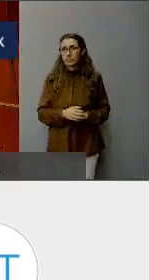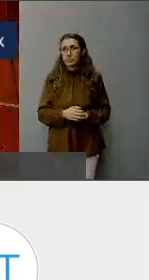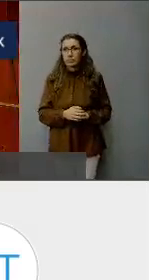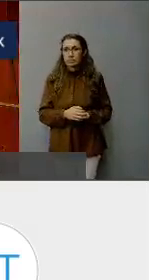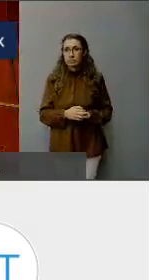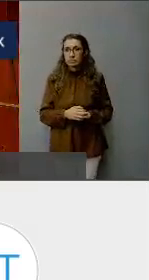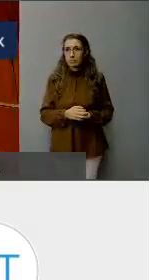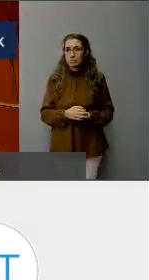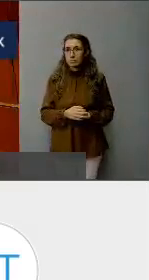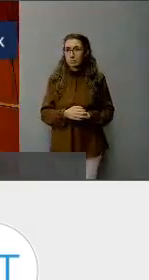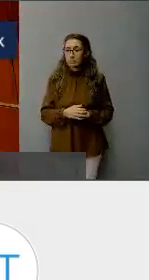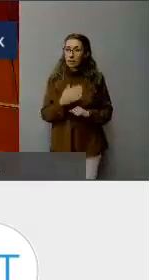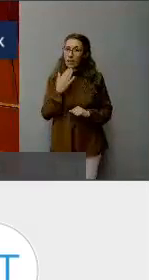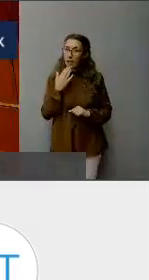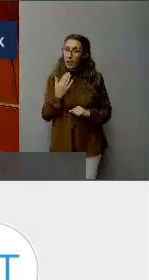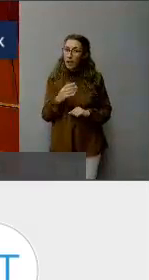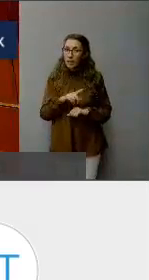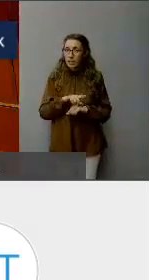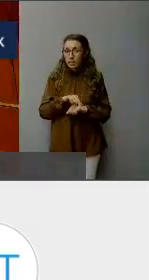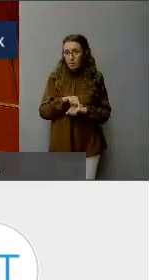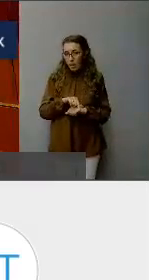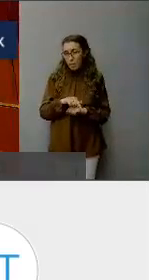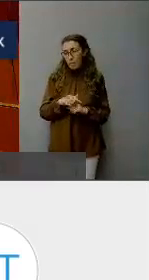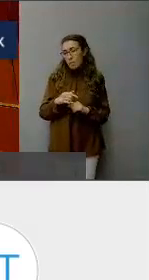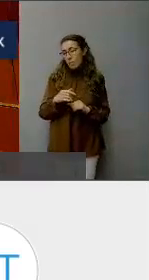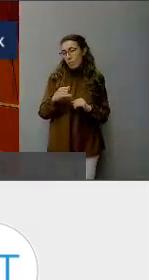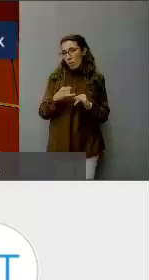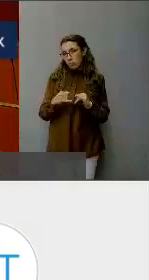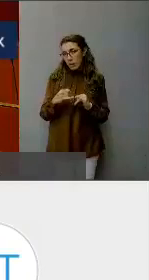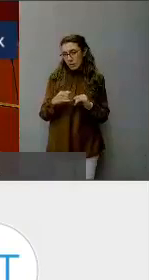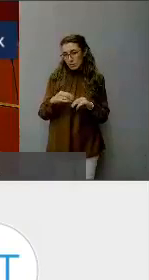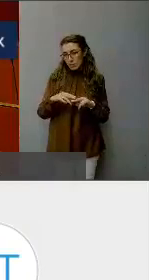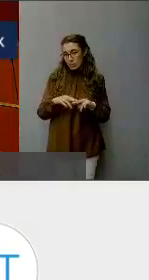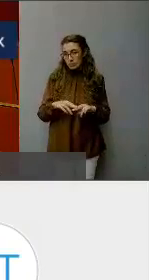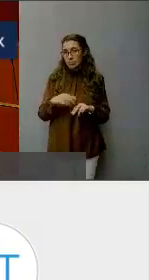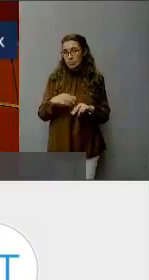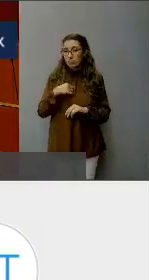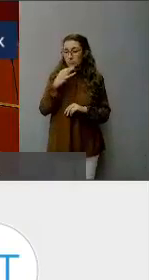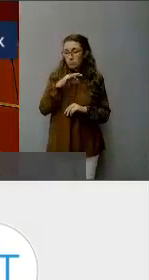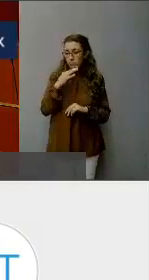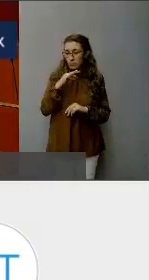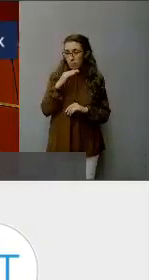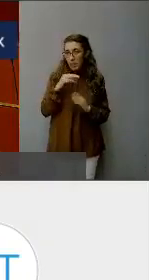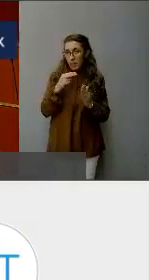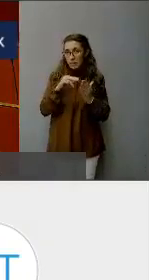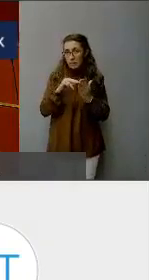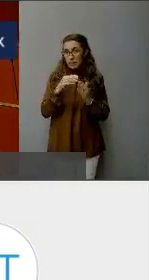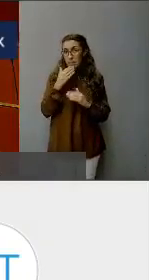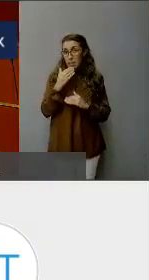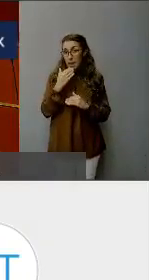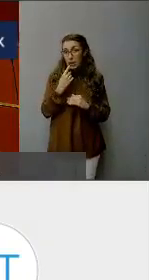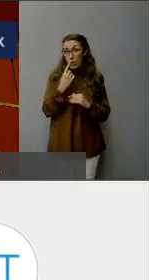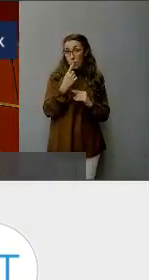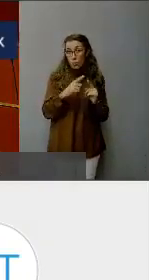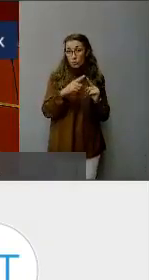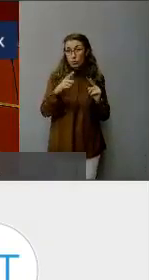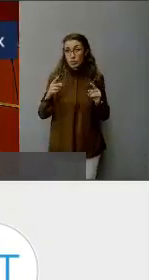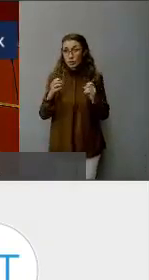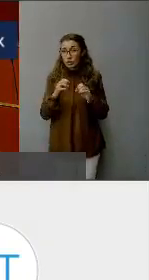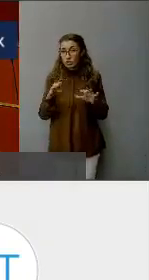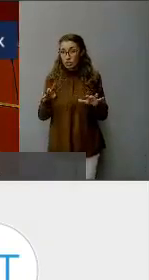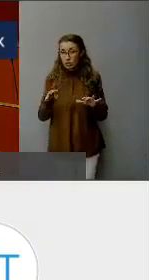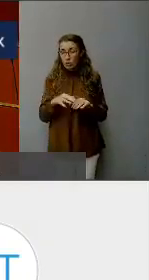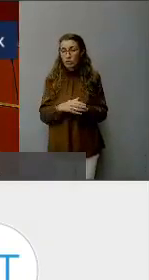grazie per il tempo che rimane io illustrano gli emendamenti che rimangono quelli che va dall 1 al 19